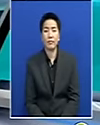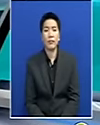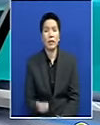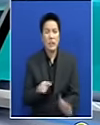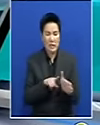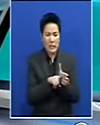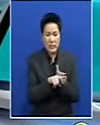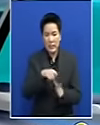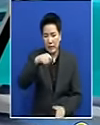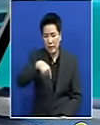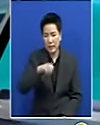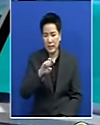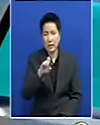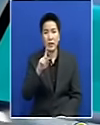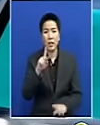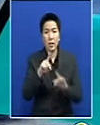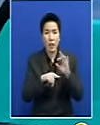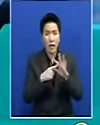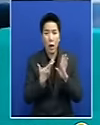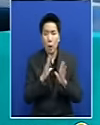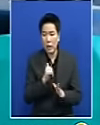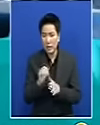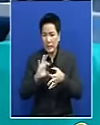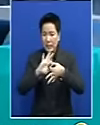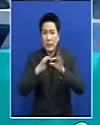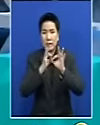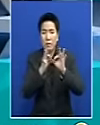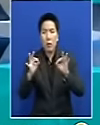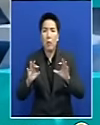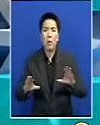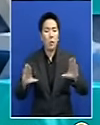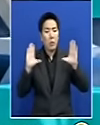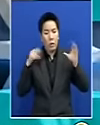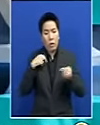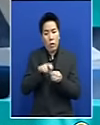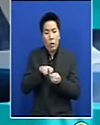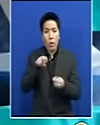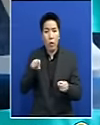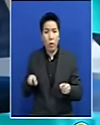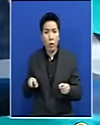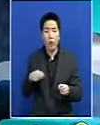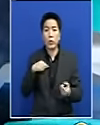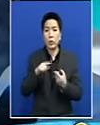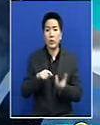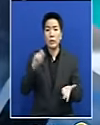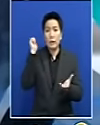สซิก้านี่ต้องบอกว่าทำให้นักกีฬาที่จะไปแข่งโอลิมปิกหลายคนนั้นถอนตัวไปมากนะครับโดยเฉพาะเทนนิสและกอล์ฟนะครับ